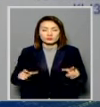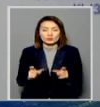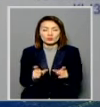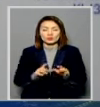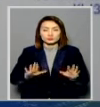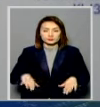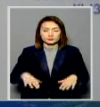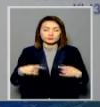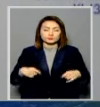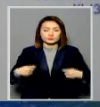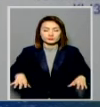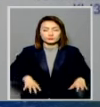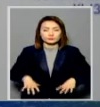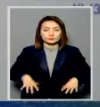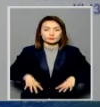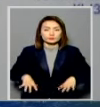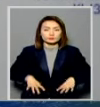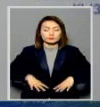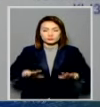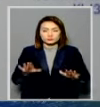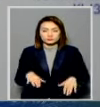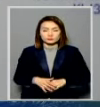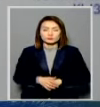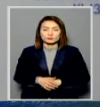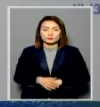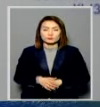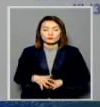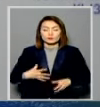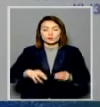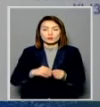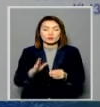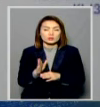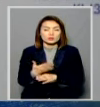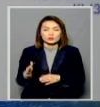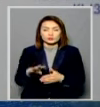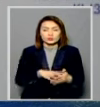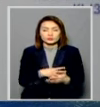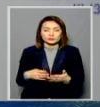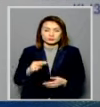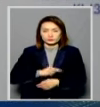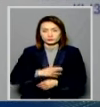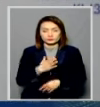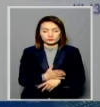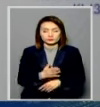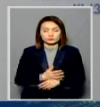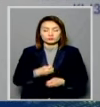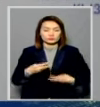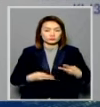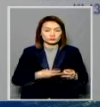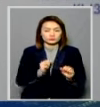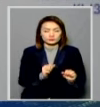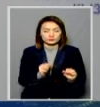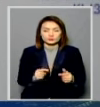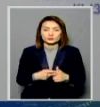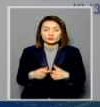орындарында, сауда ойын сауық орталықтарында барлығына бөлек-бөлек алгоритм жасақталған. Жаңа дезинфекциялық режимі